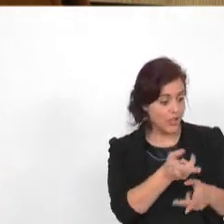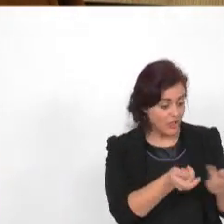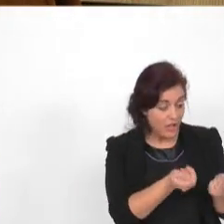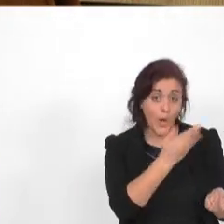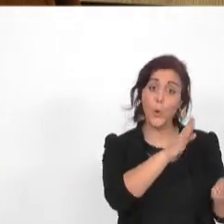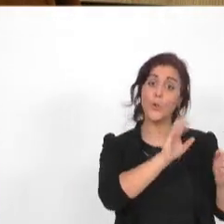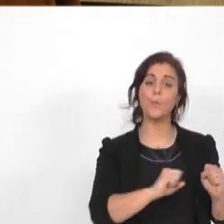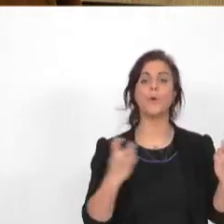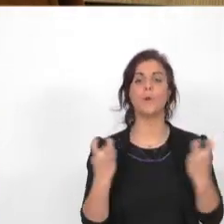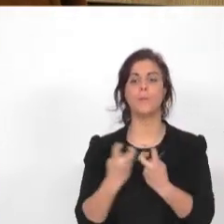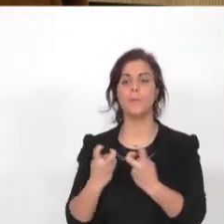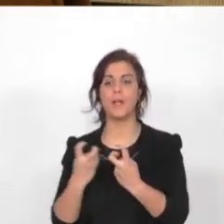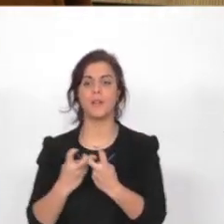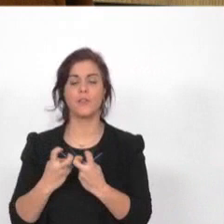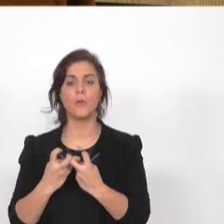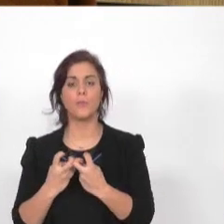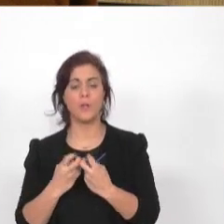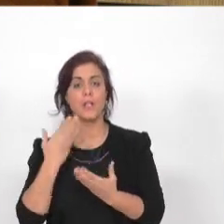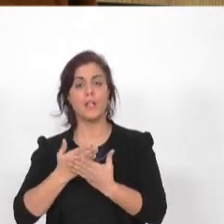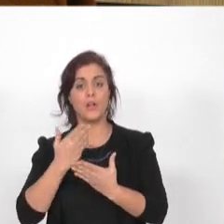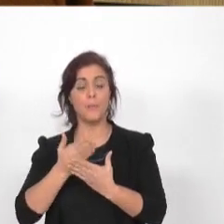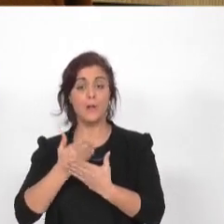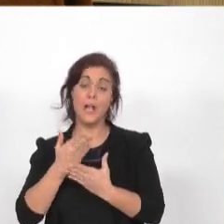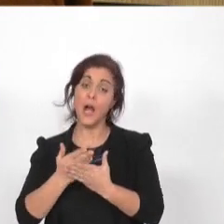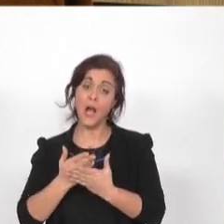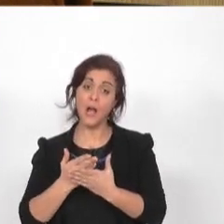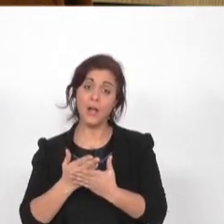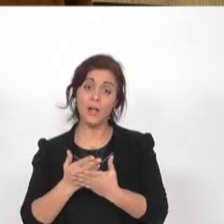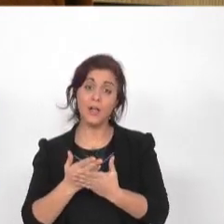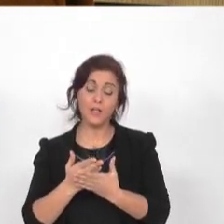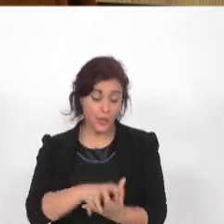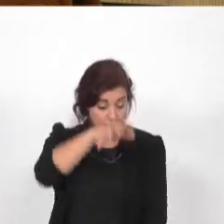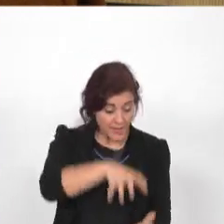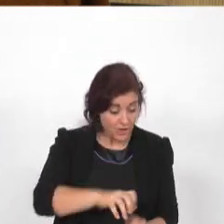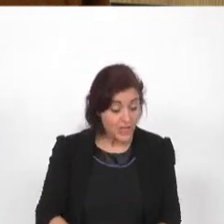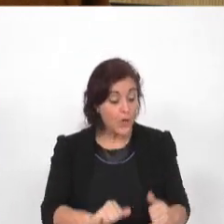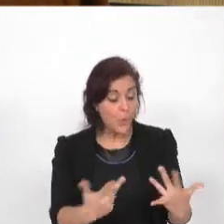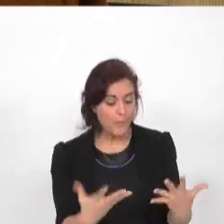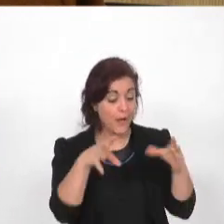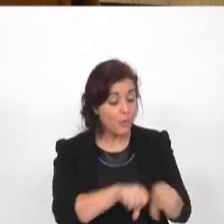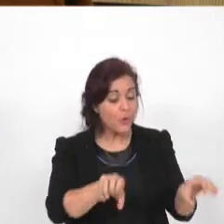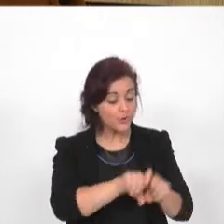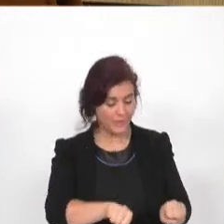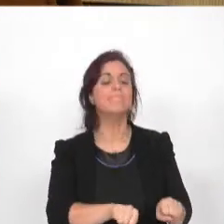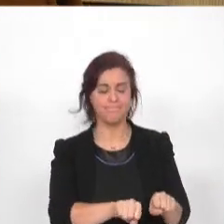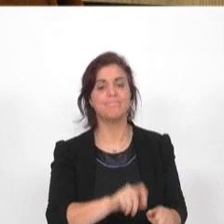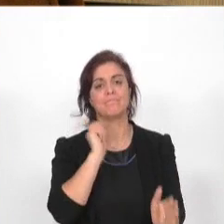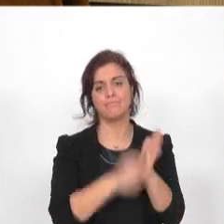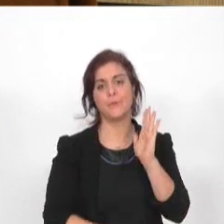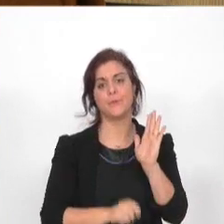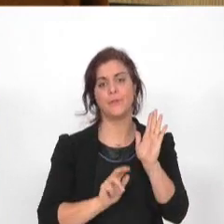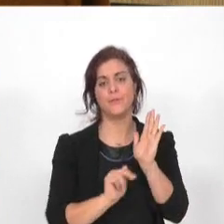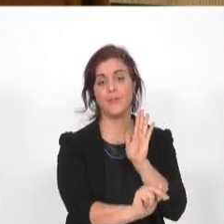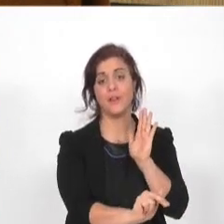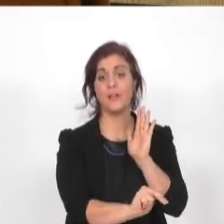lesquels la redevance incitative, dont le montant est lié à la quantité de déchets produits. Cette question du financement aurait